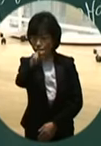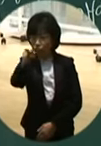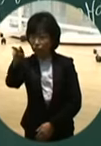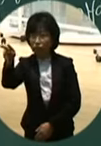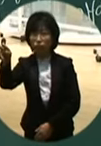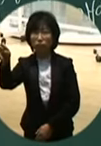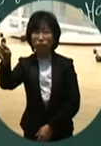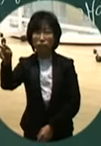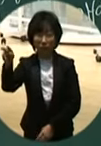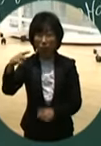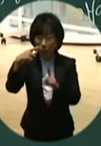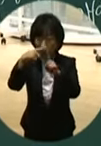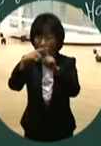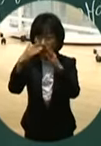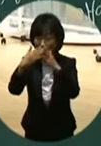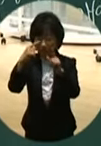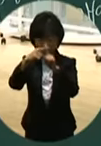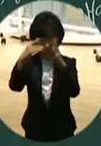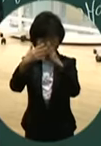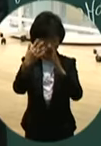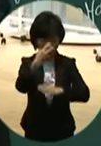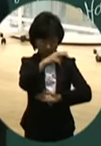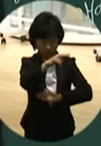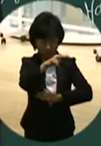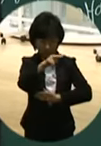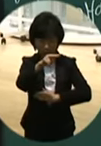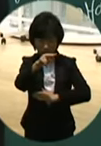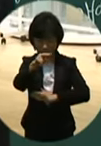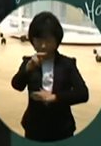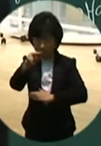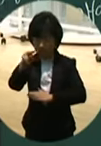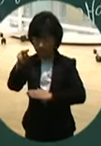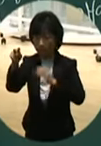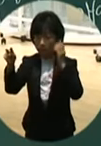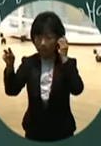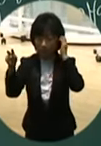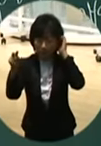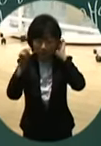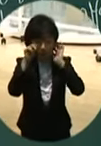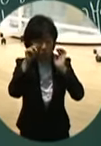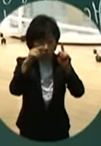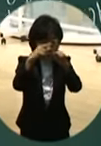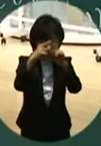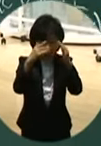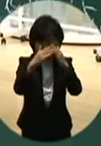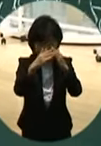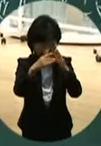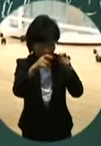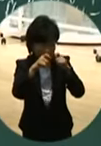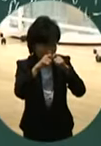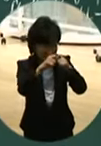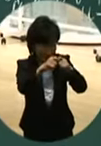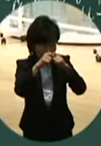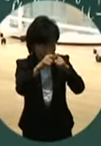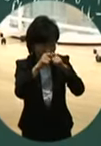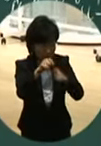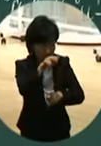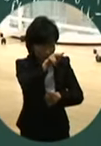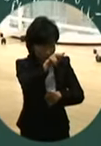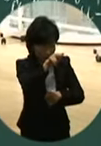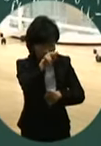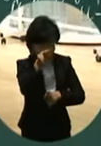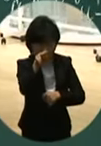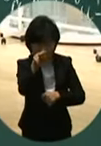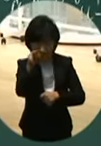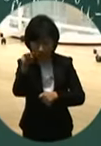교회당을 이렇게 봤더니. So I looked around and I looked at church buildings. 교회당마다 자세히 한번 보세요. So go to church buildings and look at it carefully.